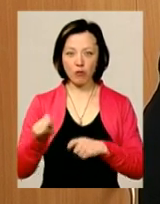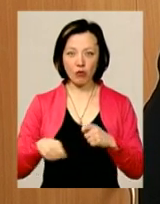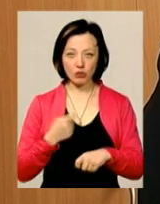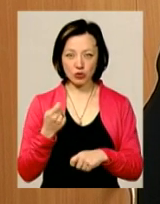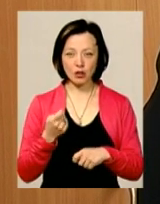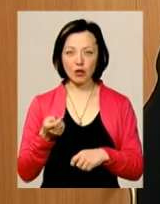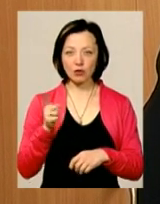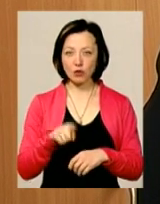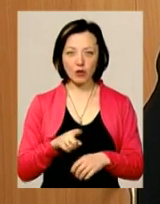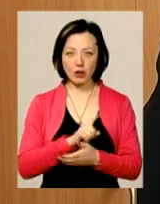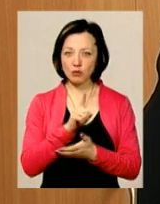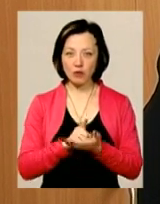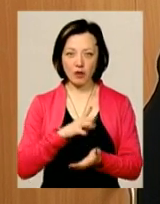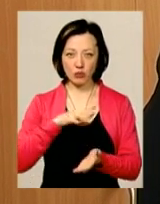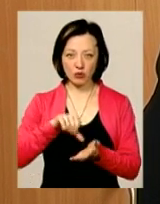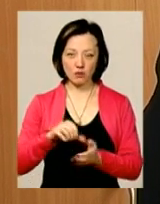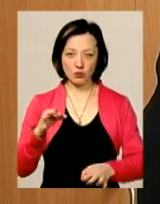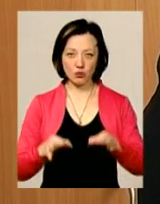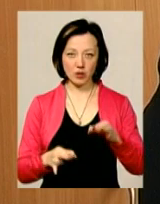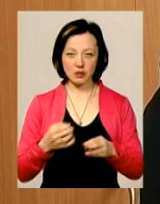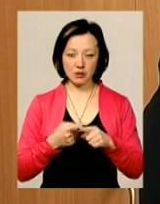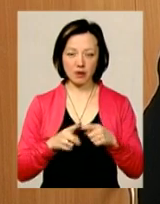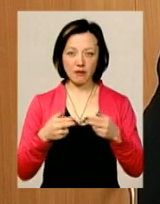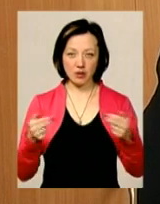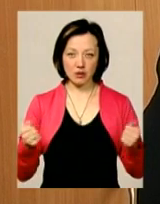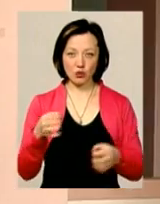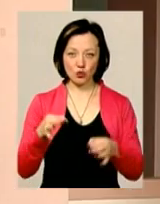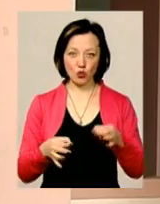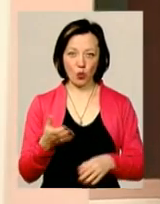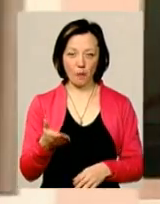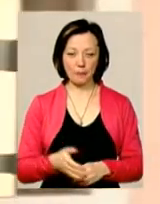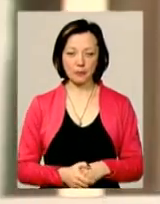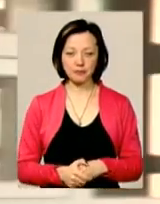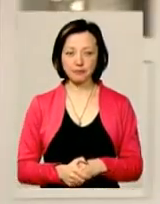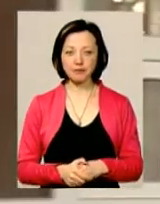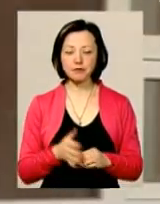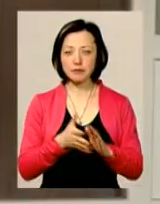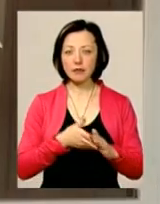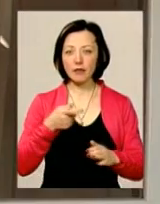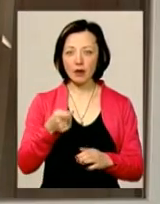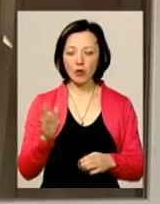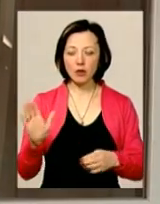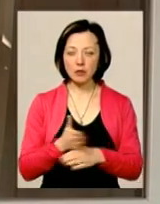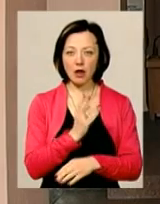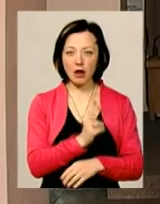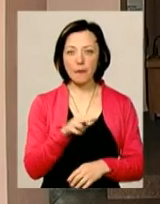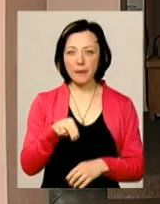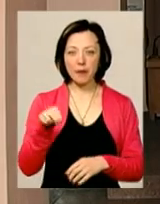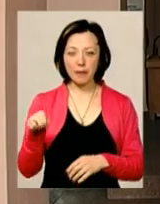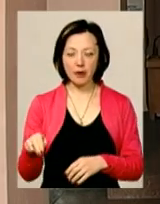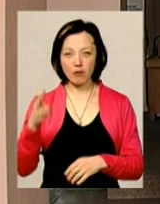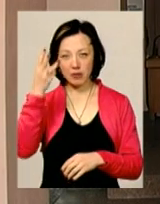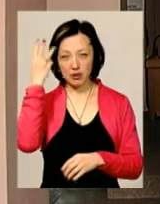правопорушення, тому він не зобов'язаний бути у суді, що й визнано судом. Право за позовною заявою про демонтаж контрольно-пропускного пункту